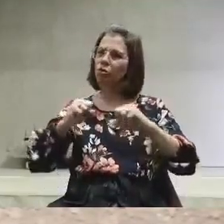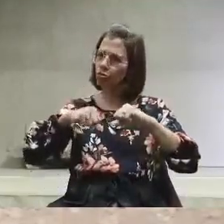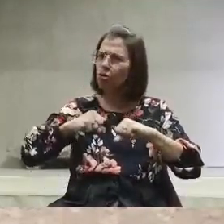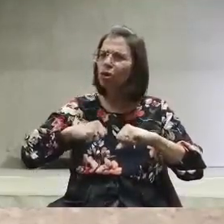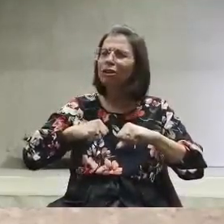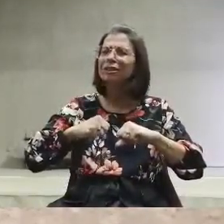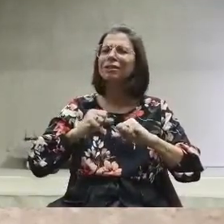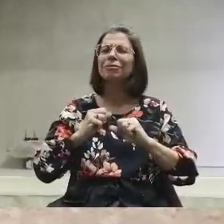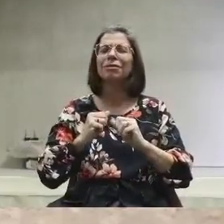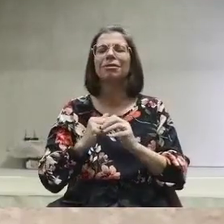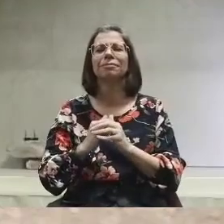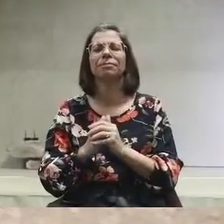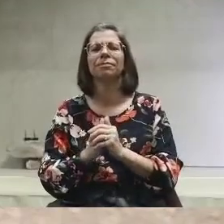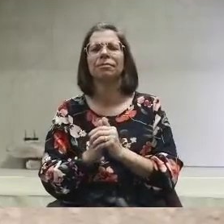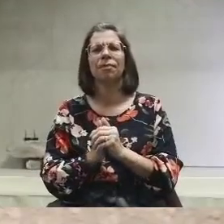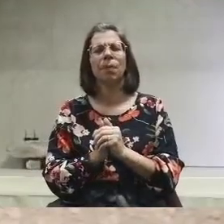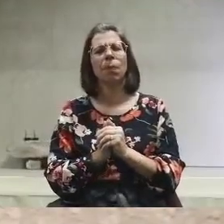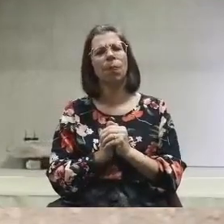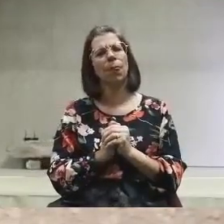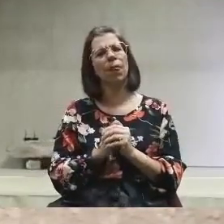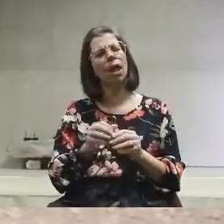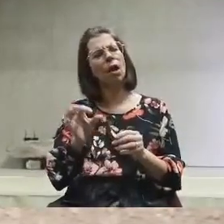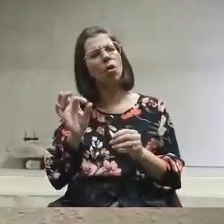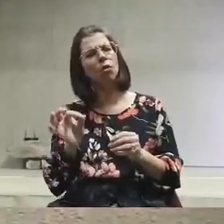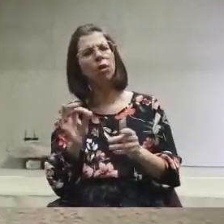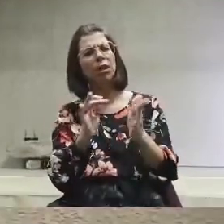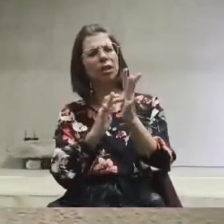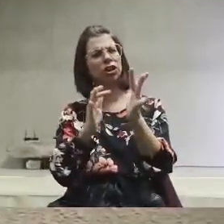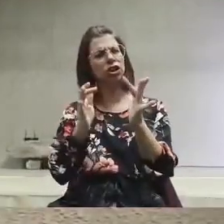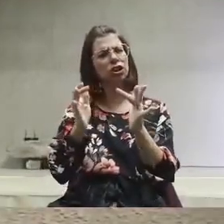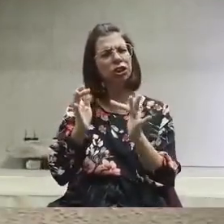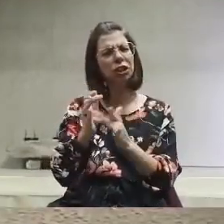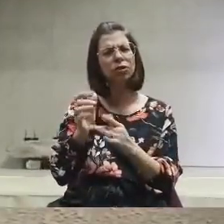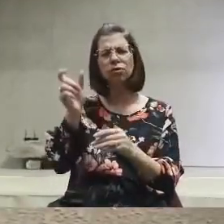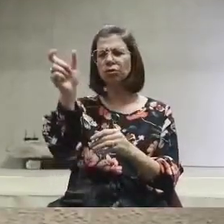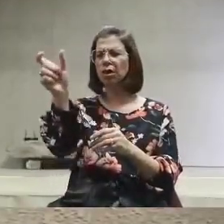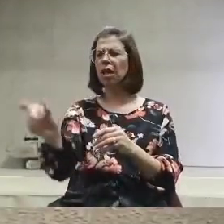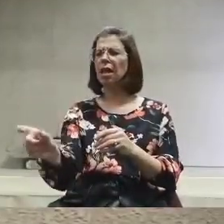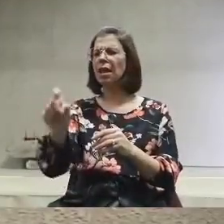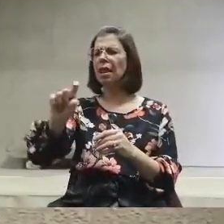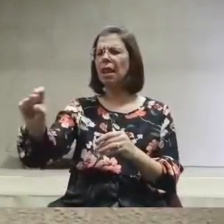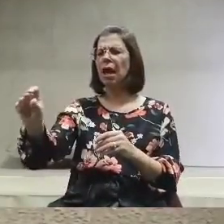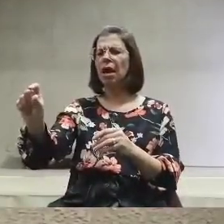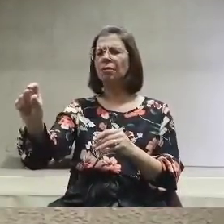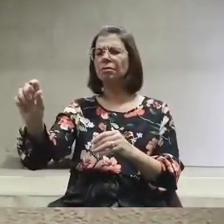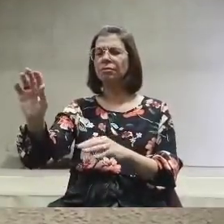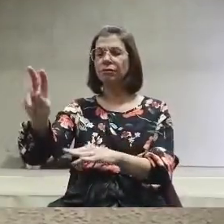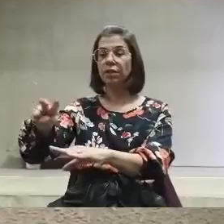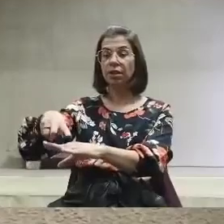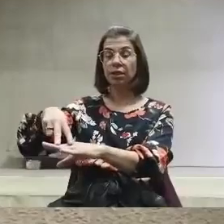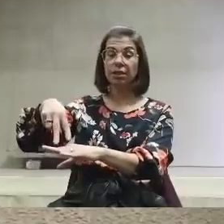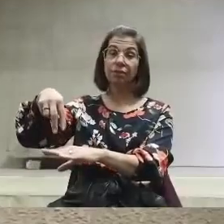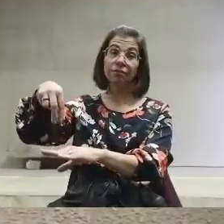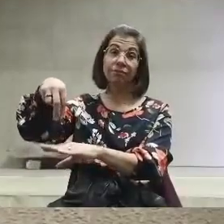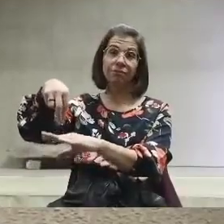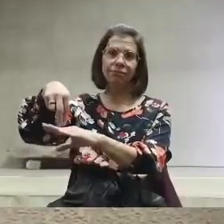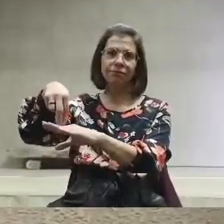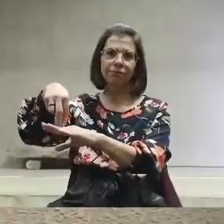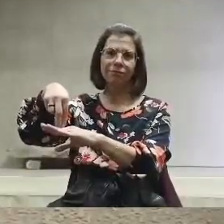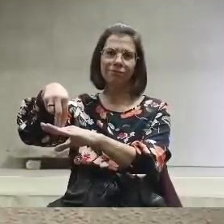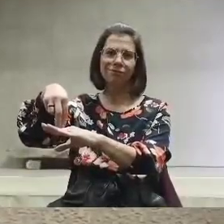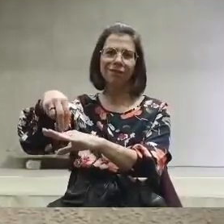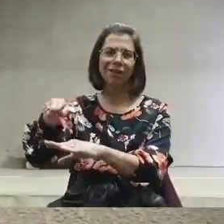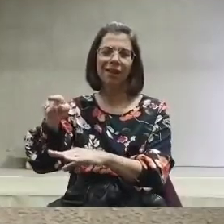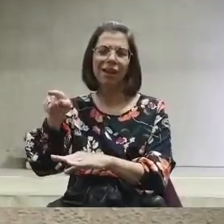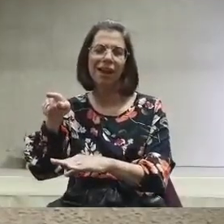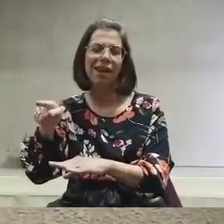entre ciel et terre pour porter nos maladies. Oui, Jésus-Christ est le même, hier, aujourd'hui, éternellement. Nous sommes